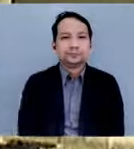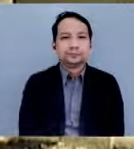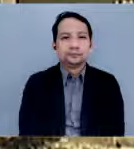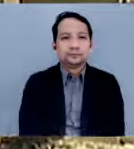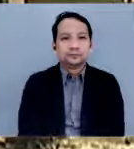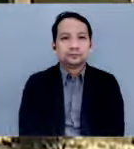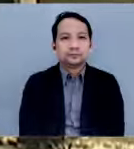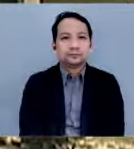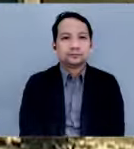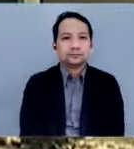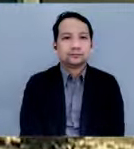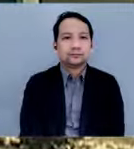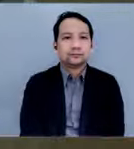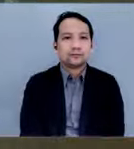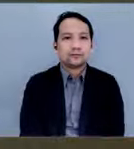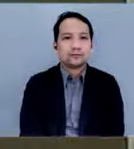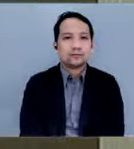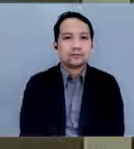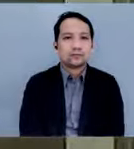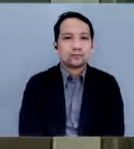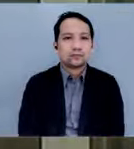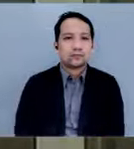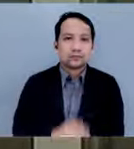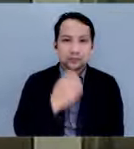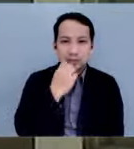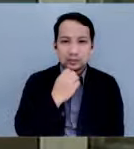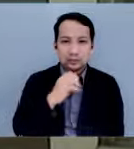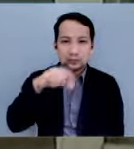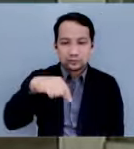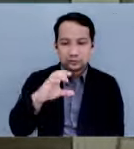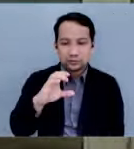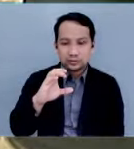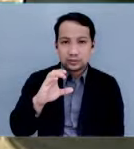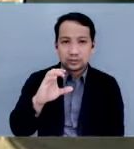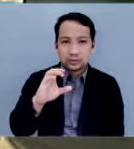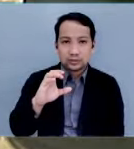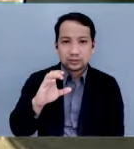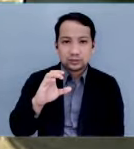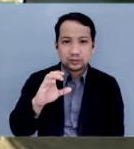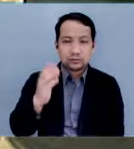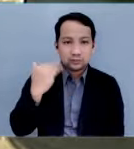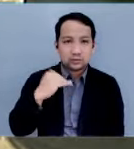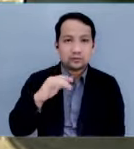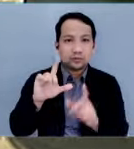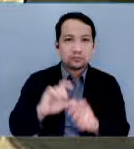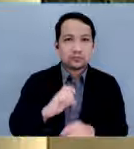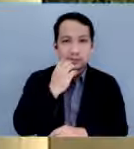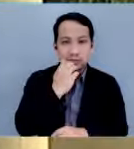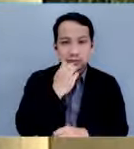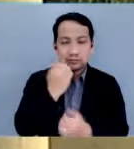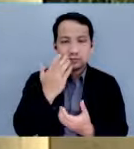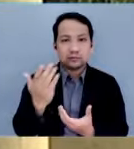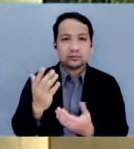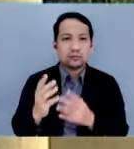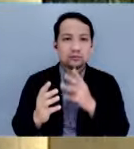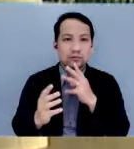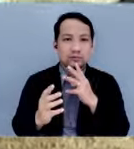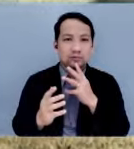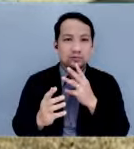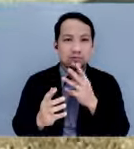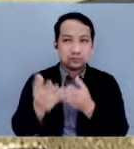Malaki raw ang natitipid na tubig ng Quezon City LGU tuwing tag-ulan. Dahil daw yan sa kanilang water catchment